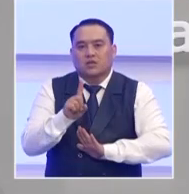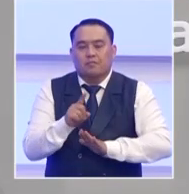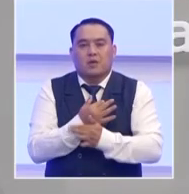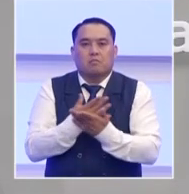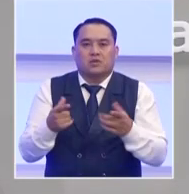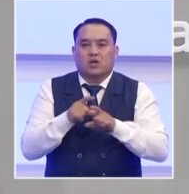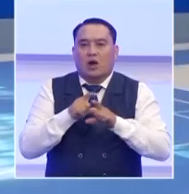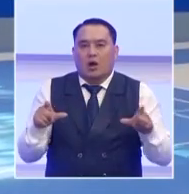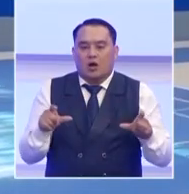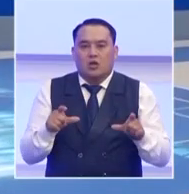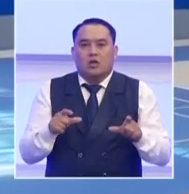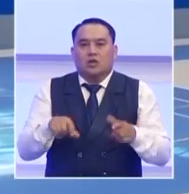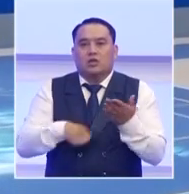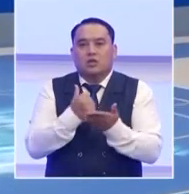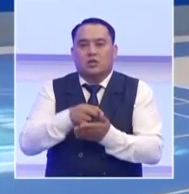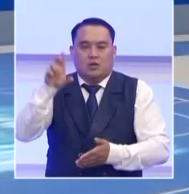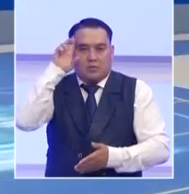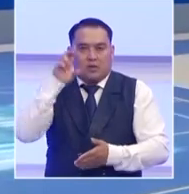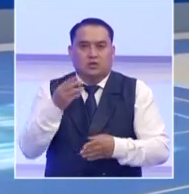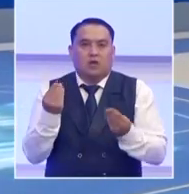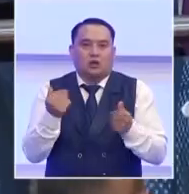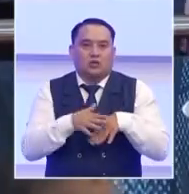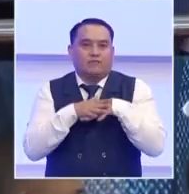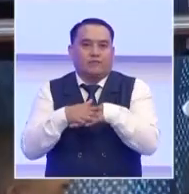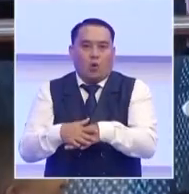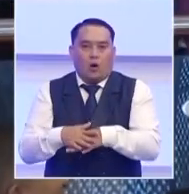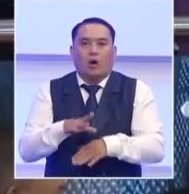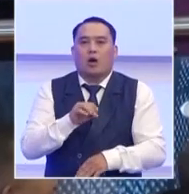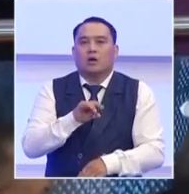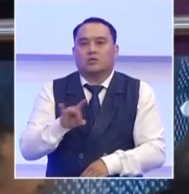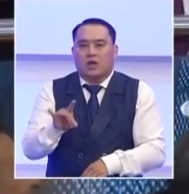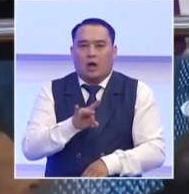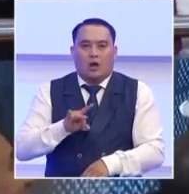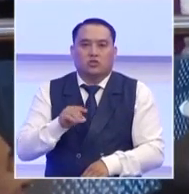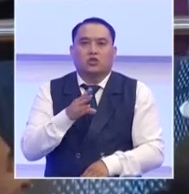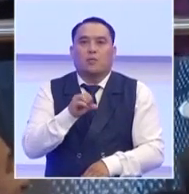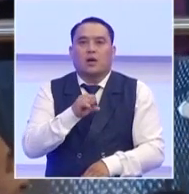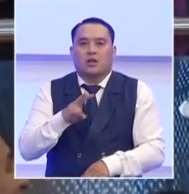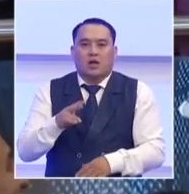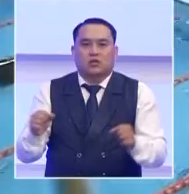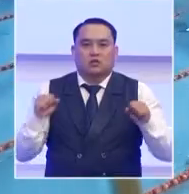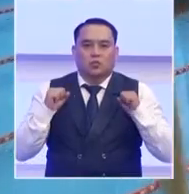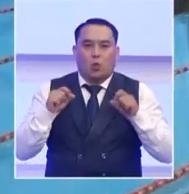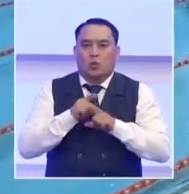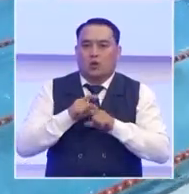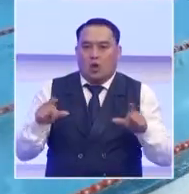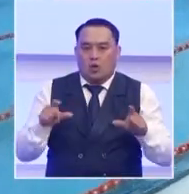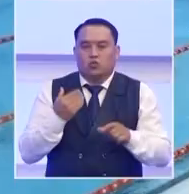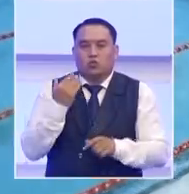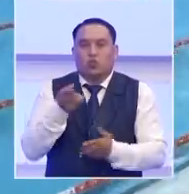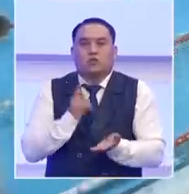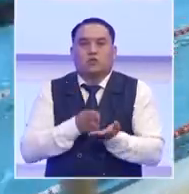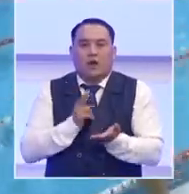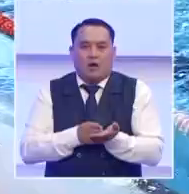бірнеше нысанның құрылысына елбасы жеке қаражатында бөліпті. Қарасай ауданына қарасты Шамалған ауылындағы спорт ғимараты соның